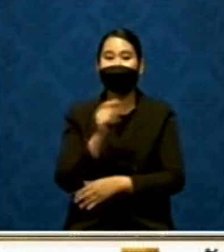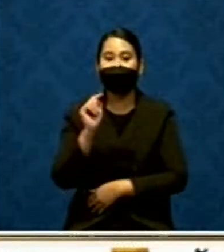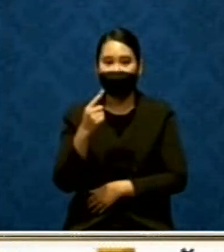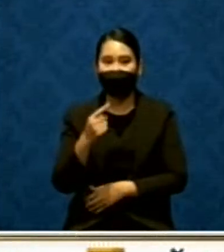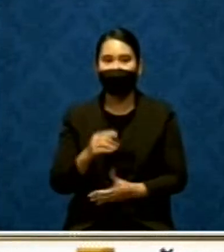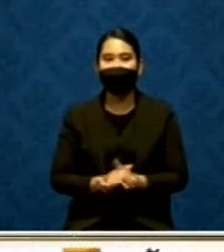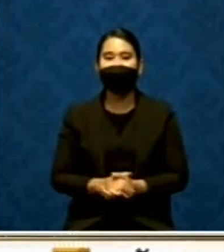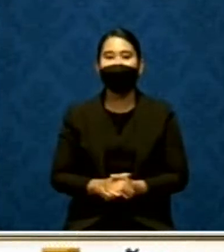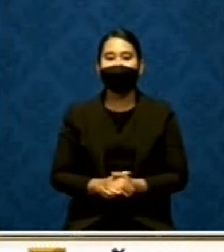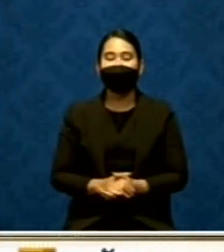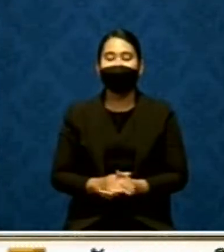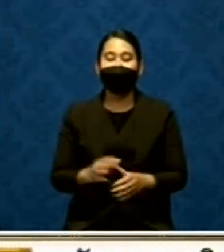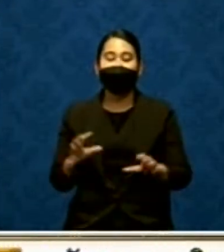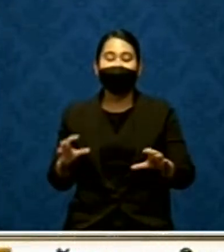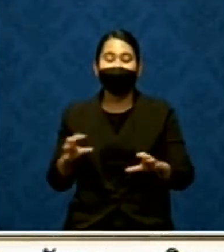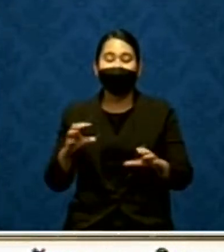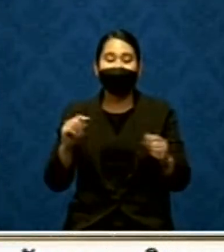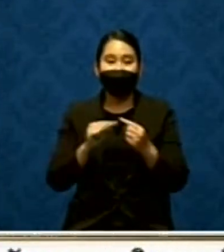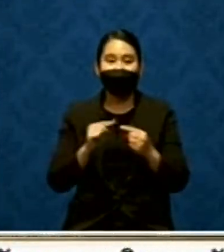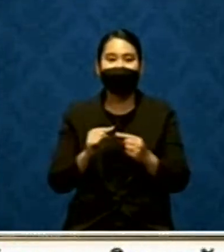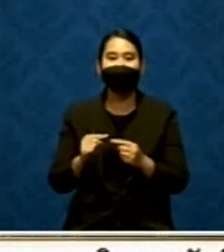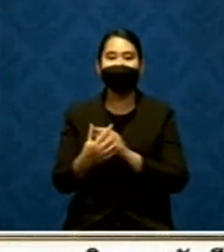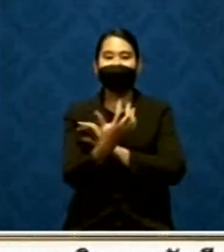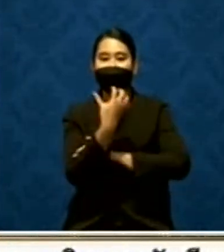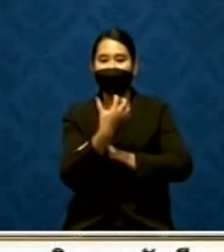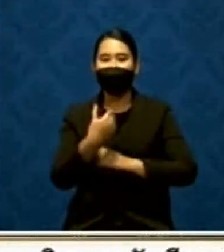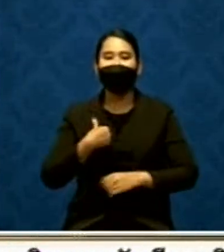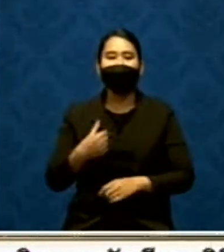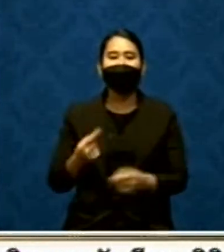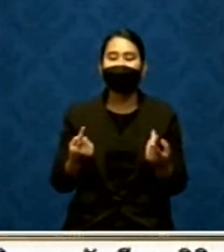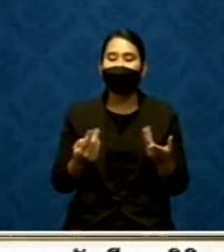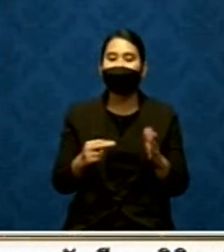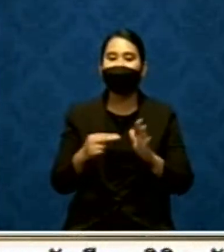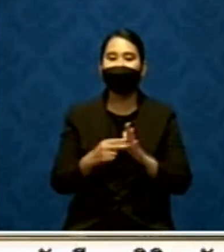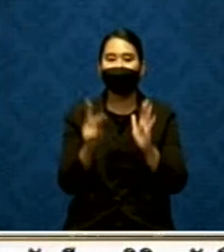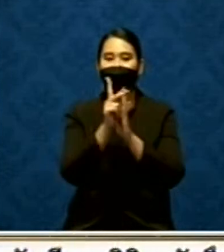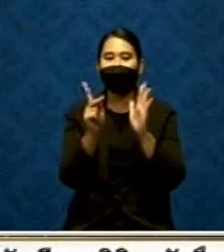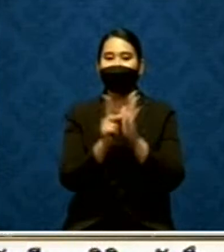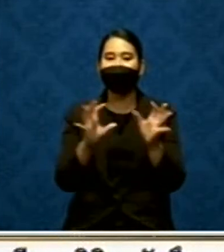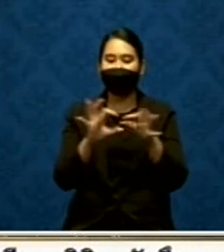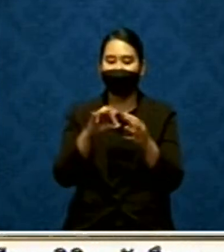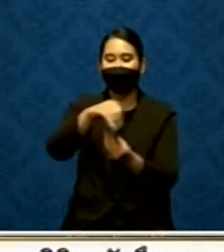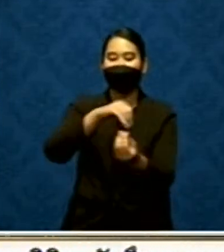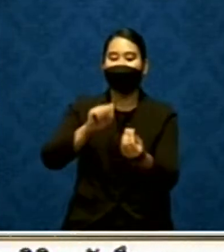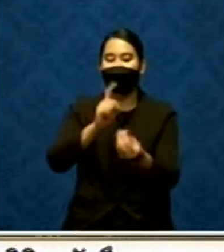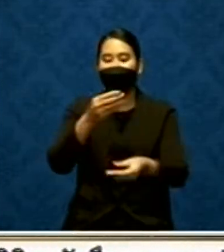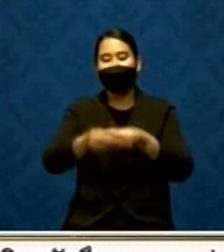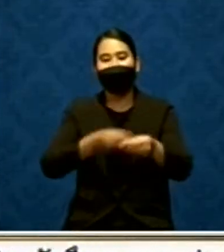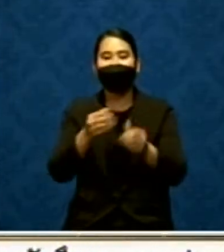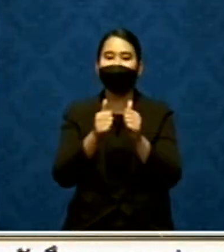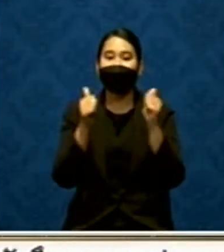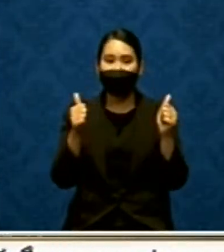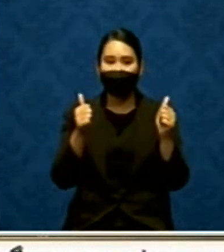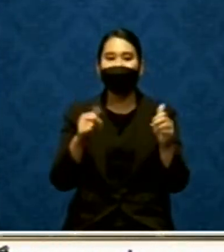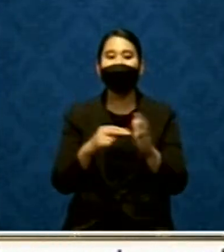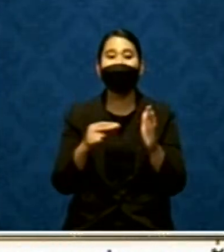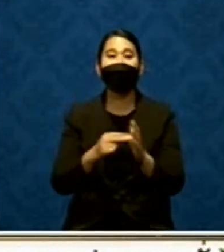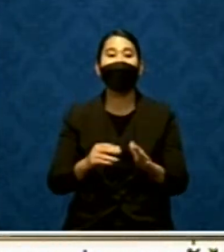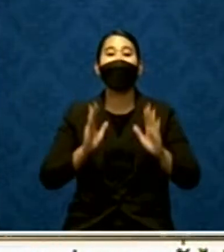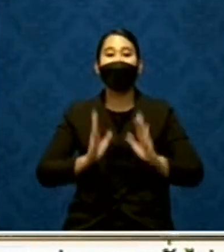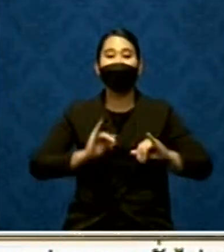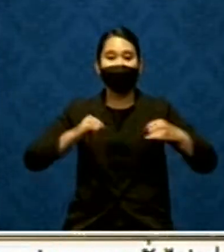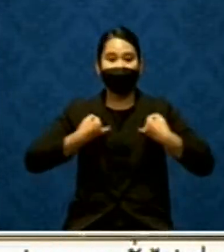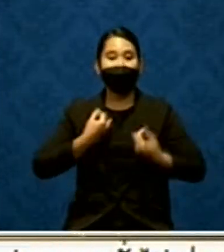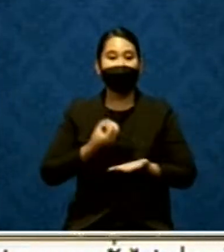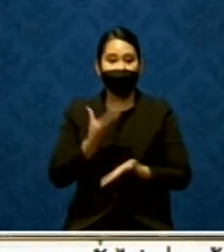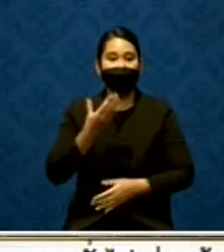ที่ยัดปูนนี่แหละท่านประธานครับเขียนกฎหมายพูดแต่เรื่องเศรษฐกิจโอ้ยค้าขายดีด้วยในทุนหรือเปล่าครับ